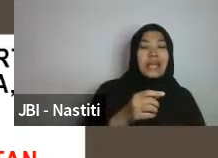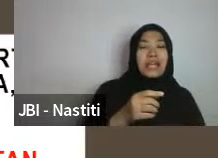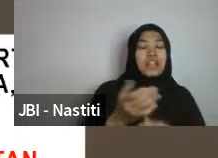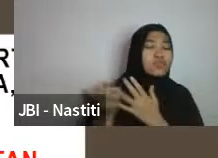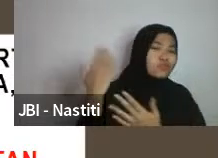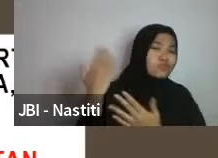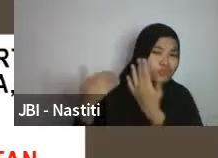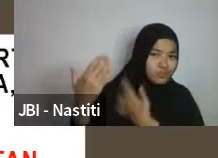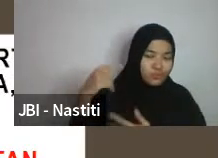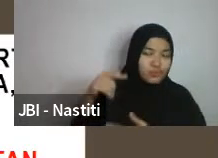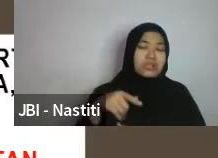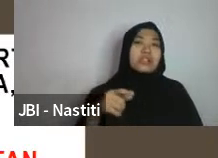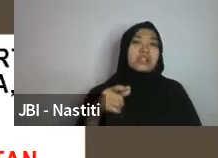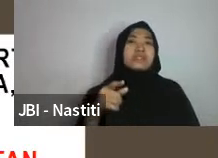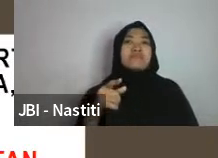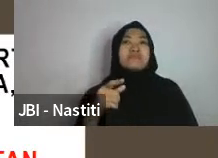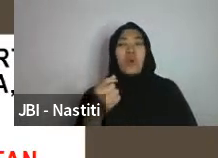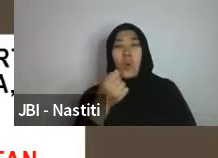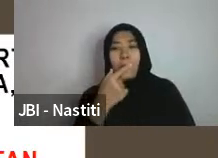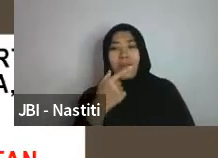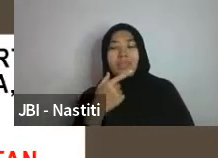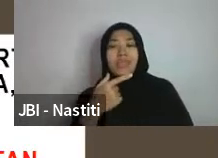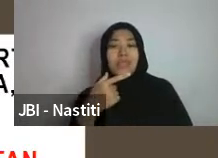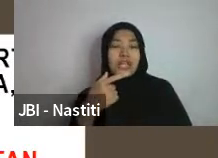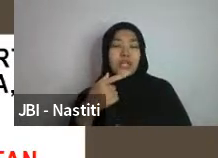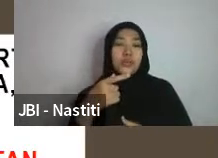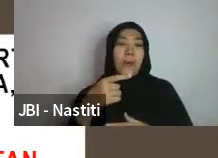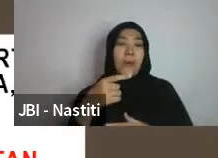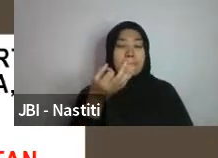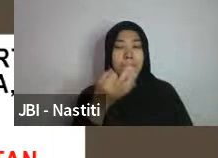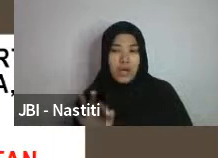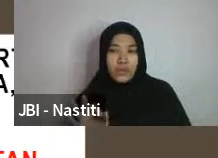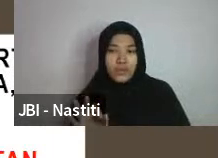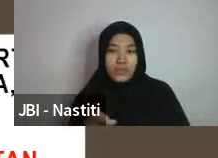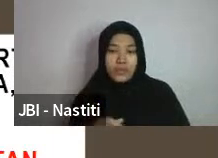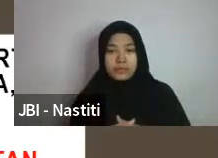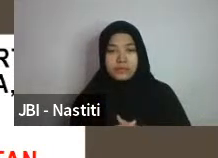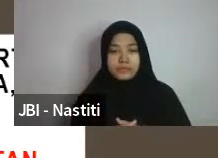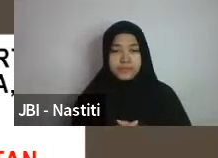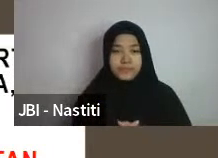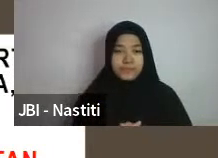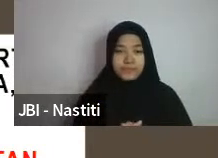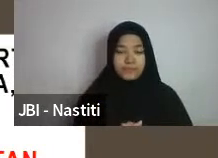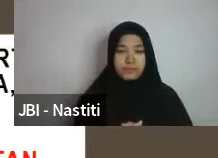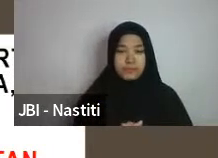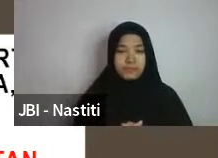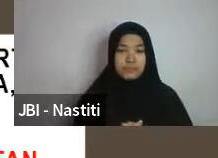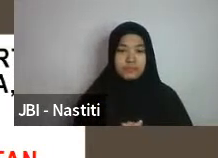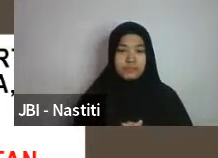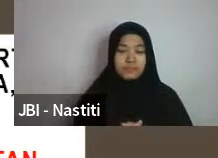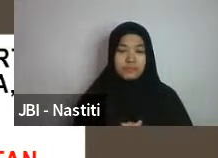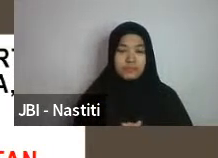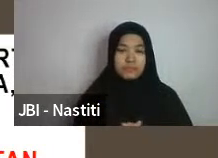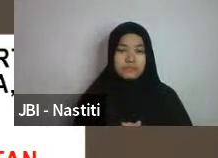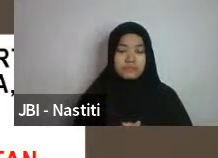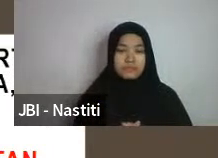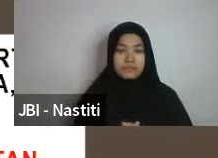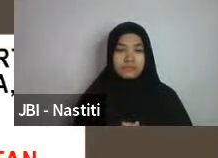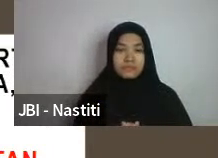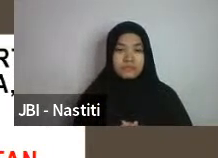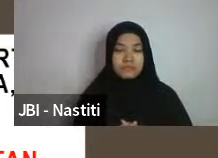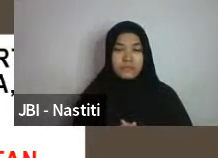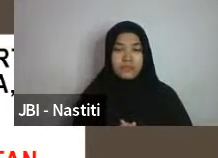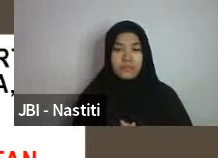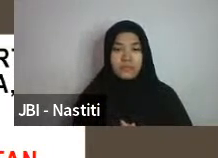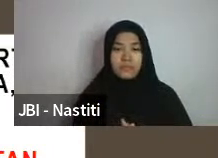tipikal antipsikotik misalnya, itu adalah obat-obatan yang zaman dulu ya, terbitan tahun 1950-an itu, yang efek